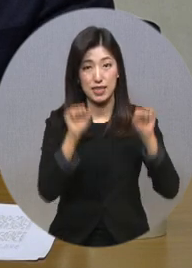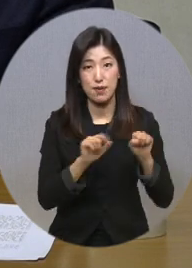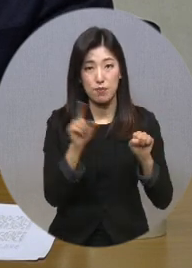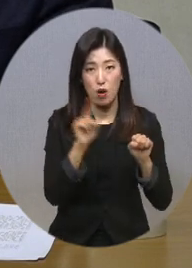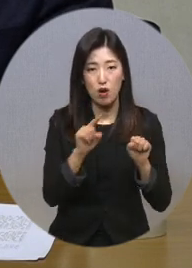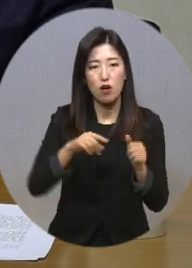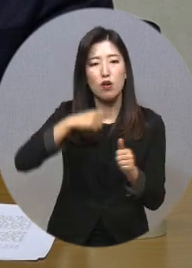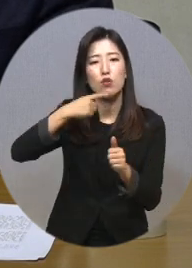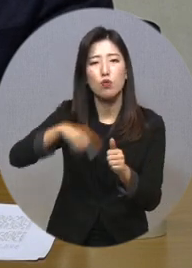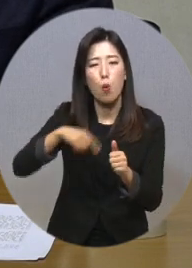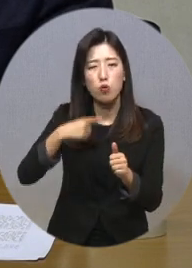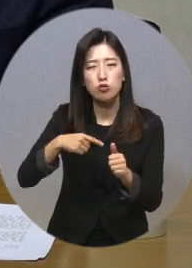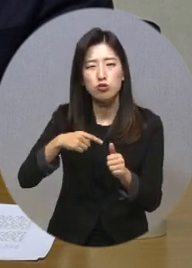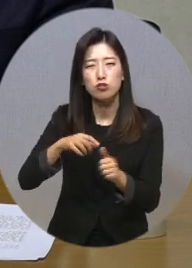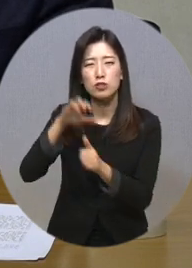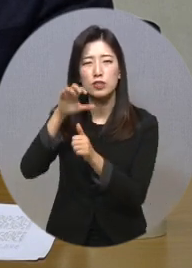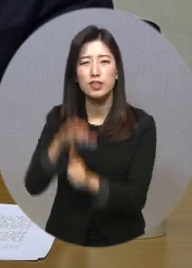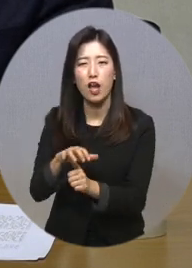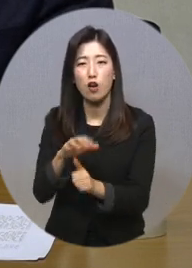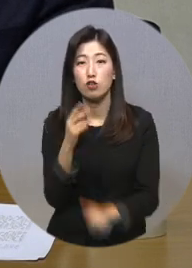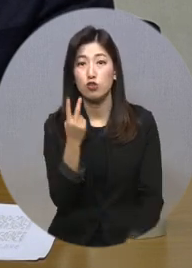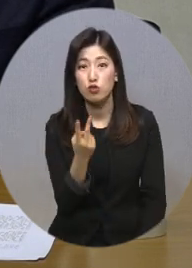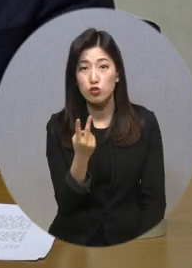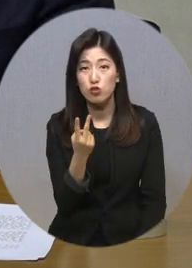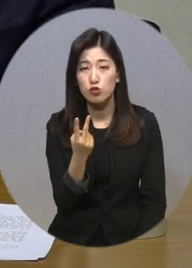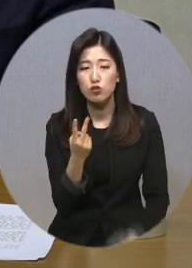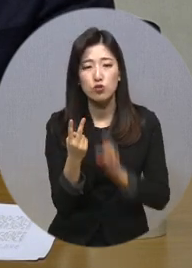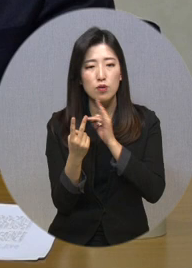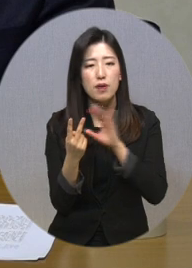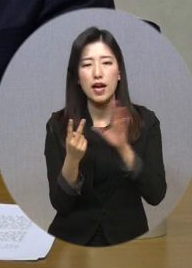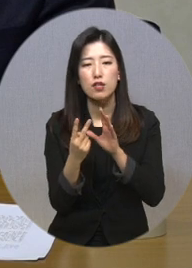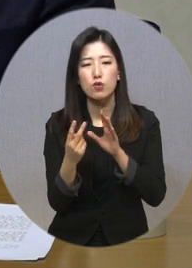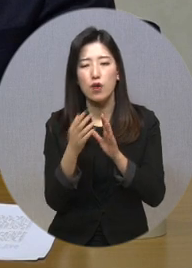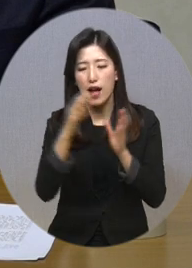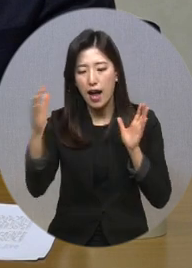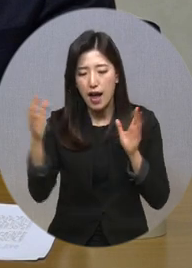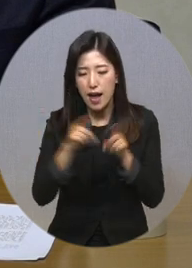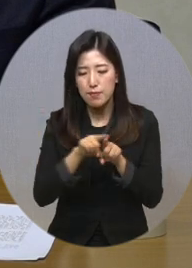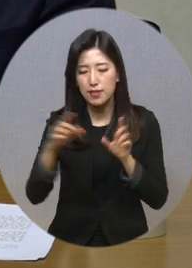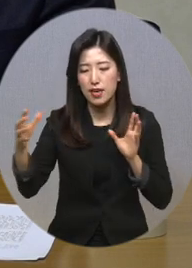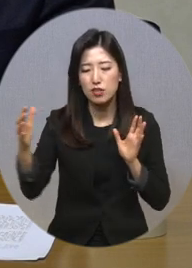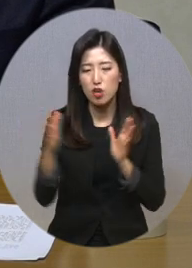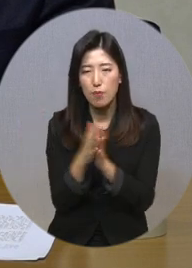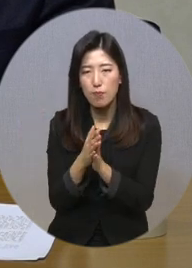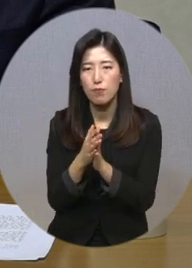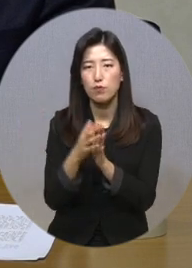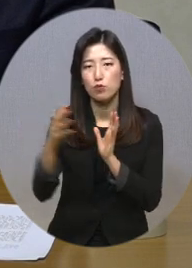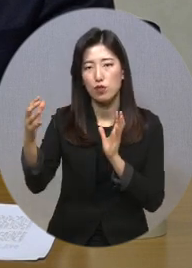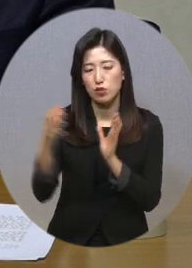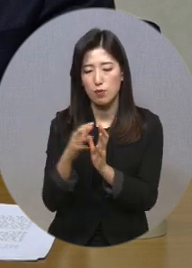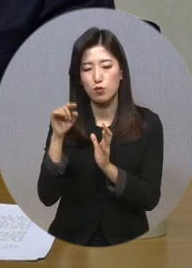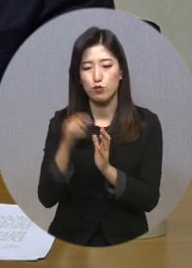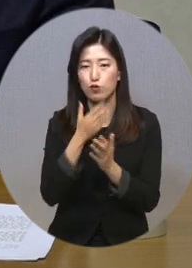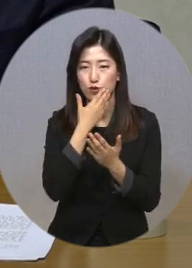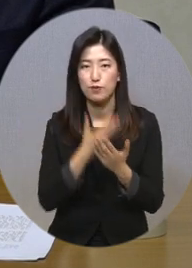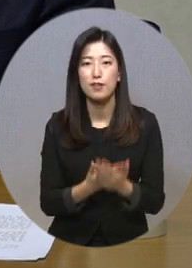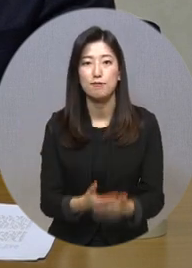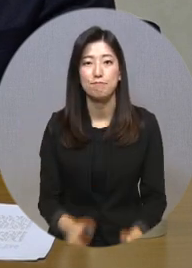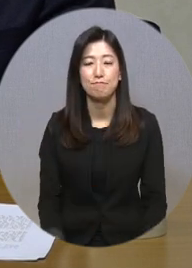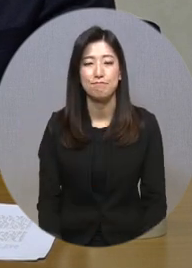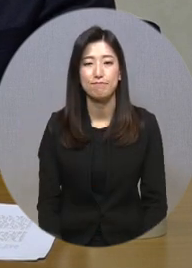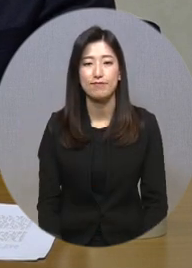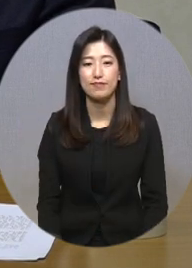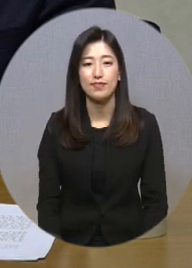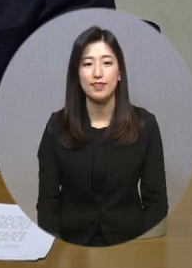교육과 제어만이 아닌 저는 접목도 그 중요하다고 보고 있습니다.